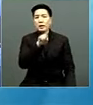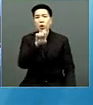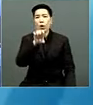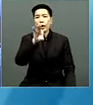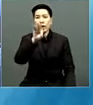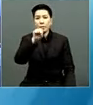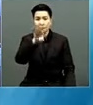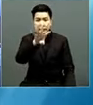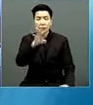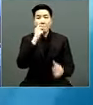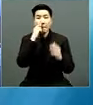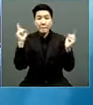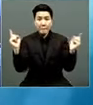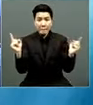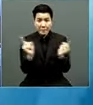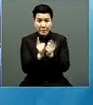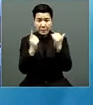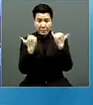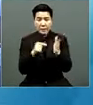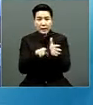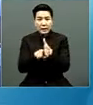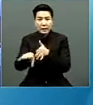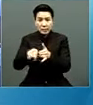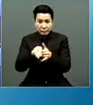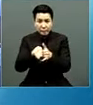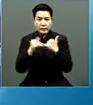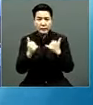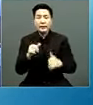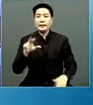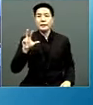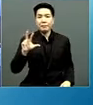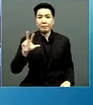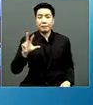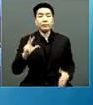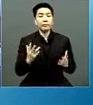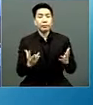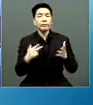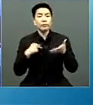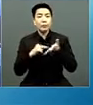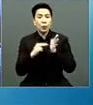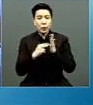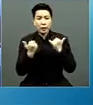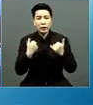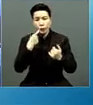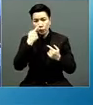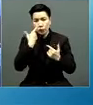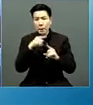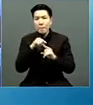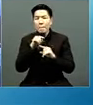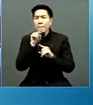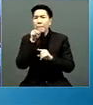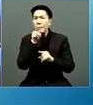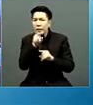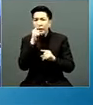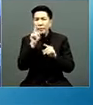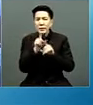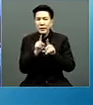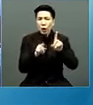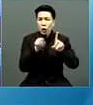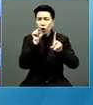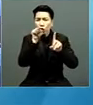194รายแต่ว่ายืนยันแค่ประมาณ3รายก็ถือว่า ในจำนวนของอัตราส่วนทางขวามือนะครับก็จ